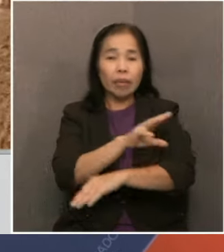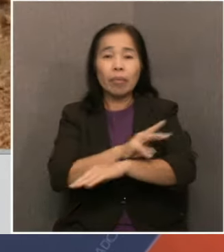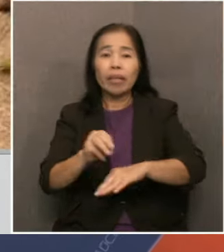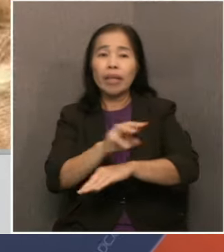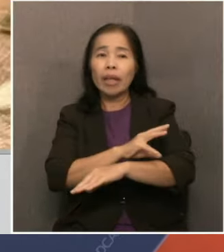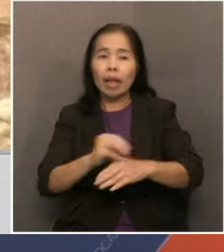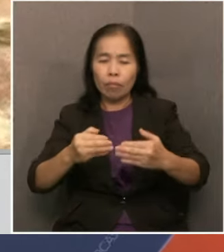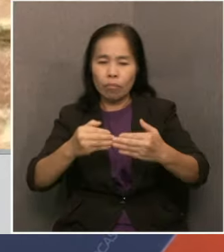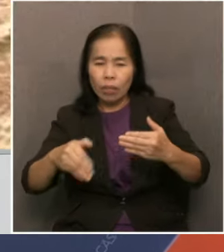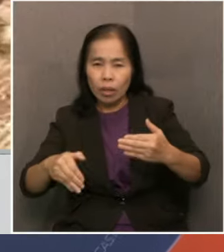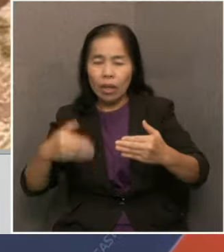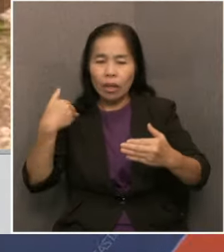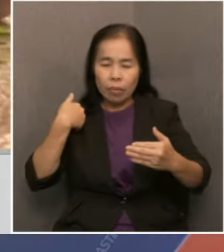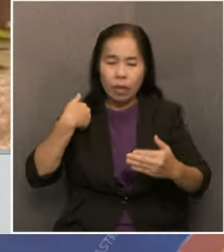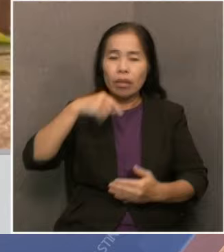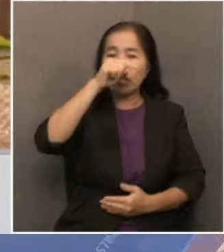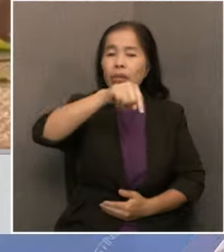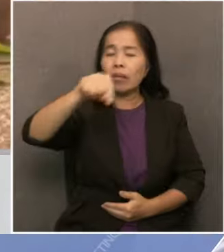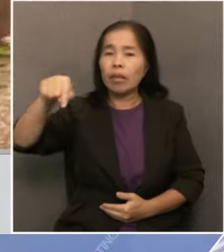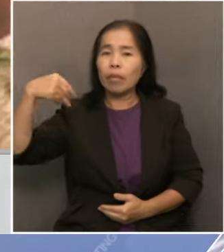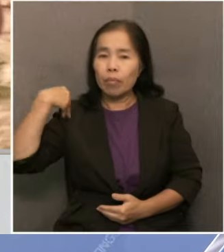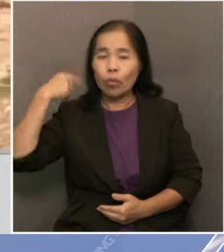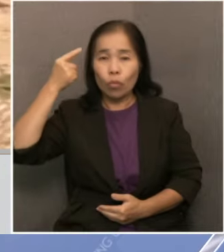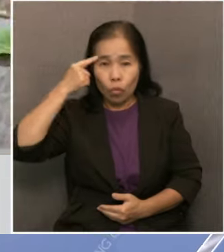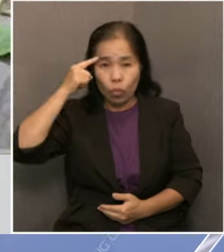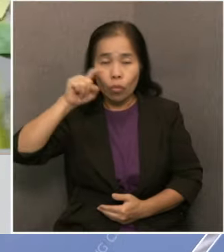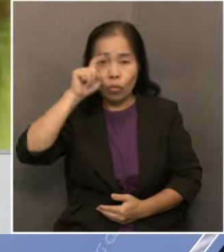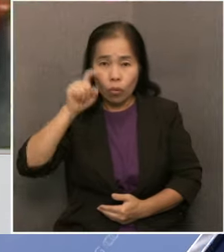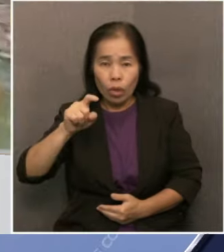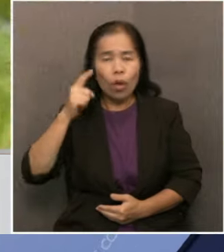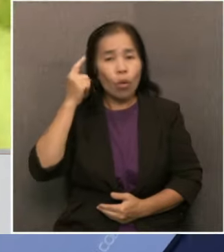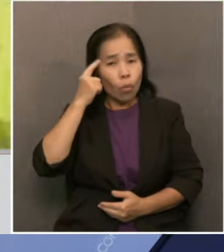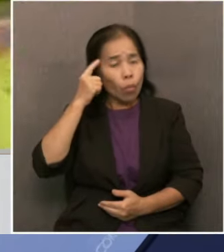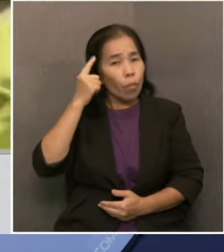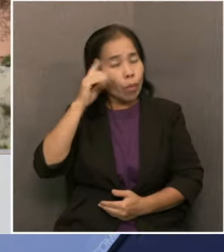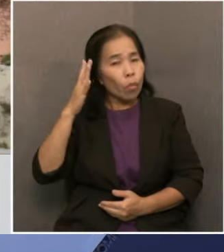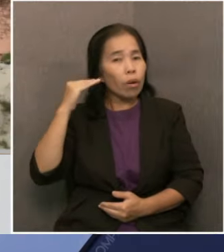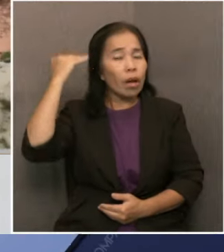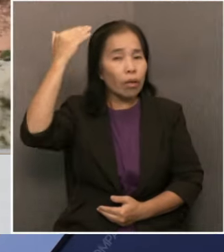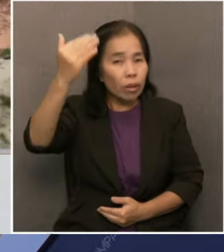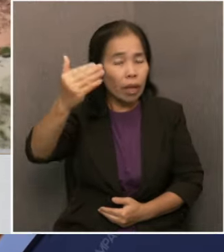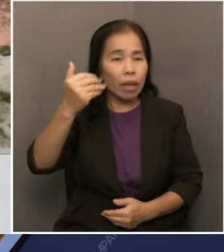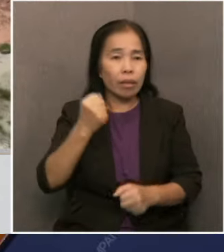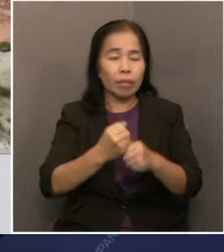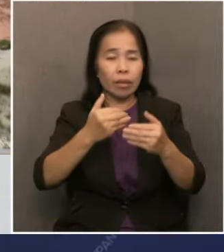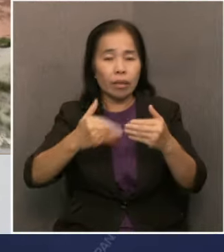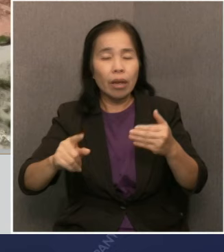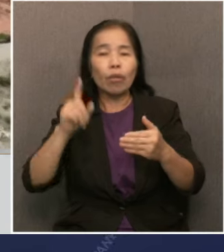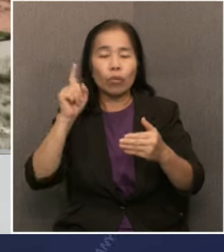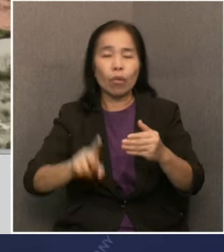เกินที่รายๆแงใชไฟู calmมีใครรไว่าอากี่เจะมีเหลือนไแตกสำบไป